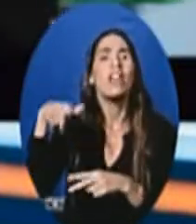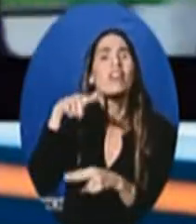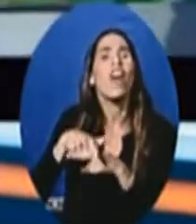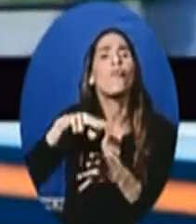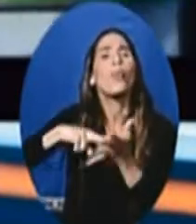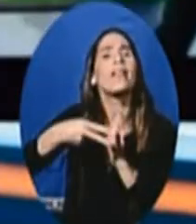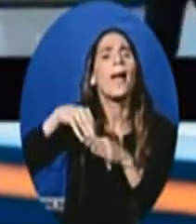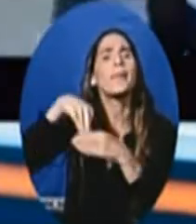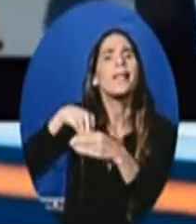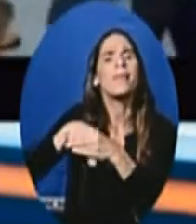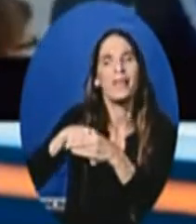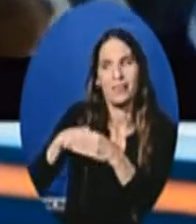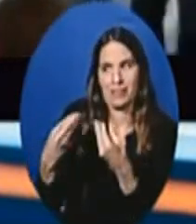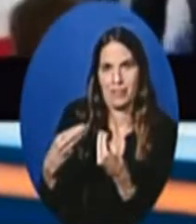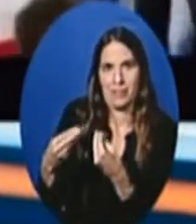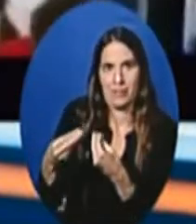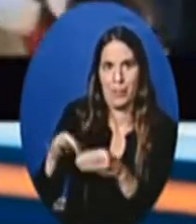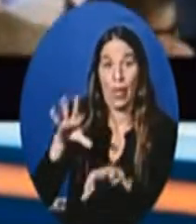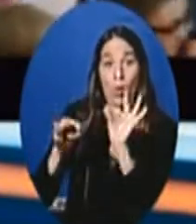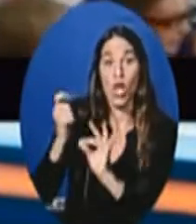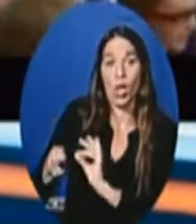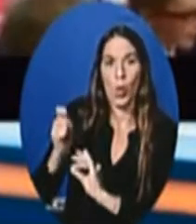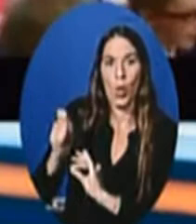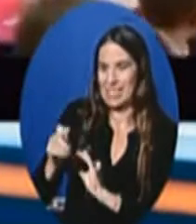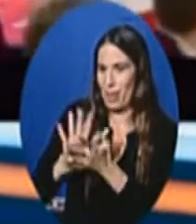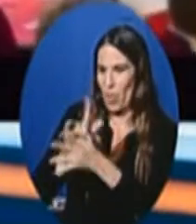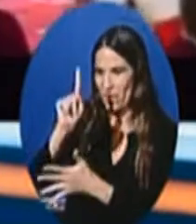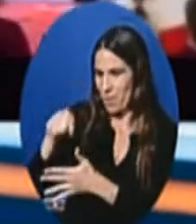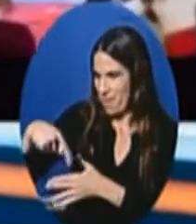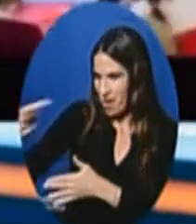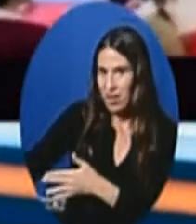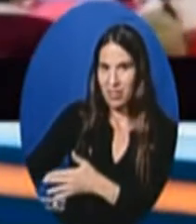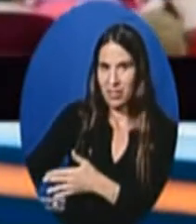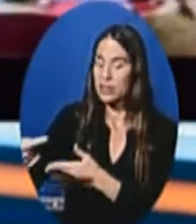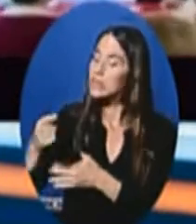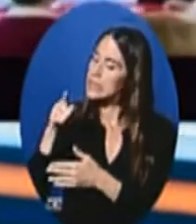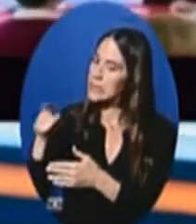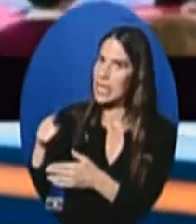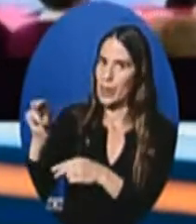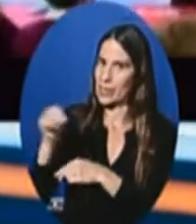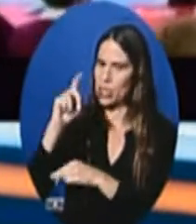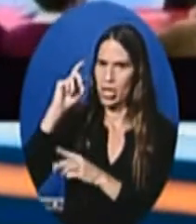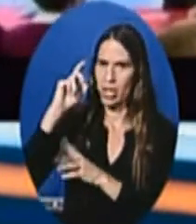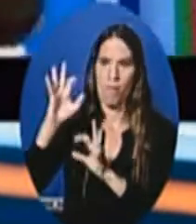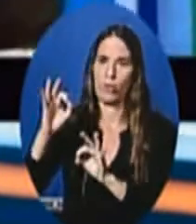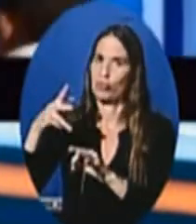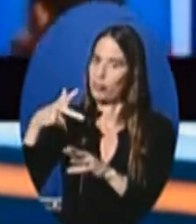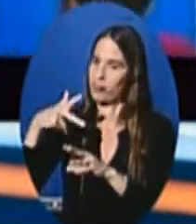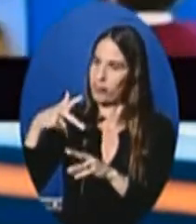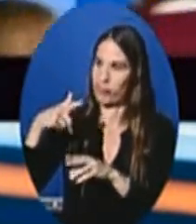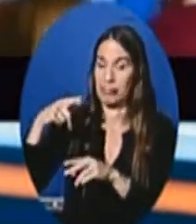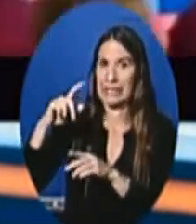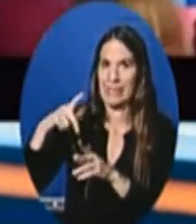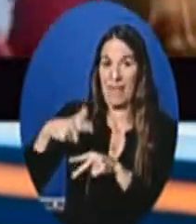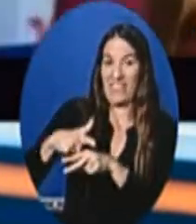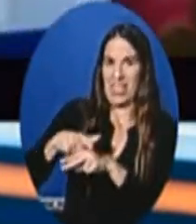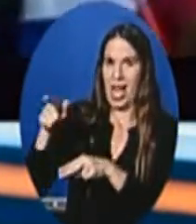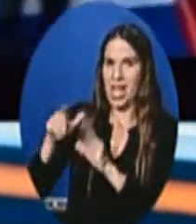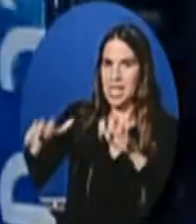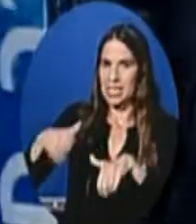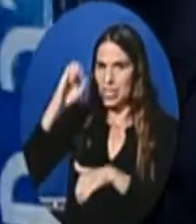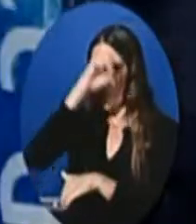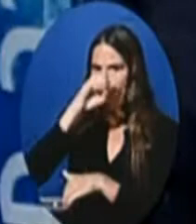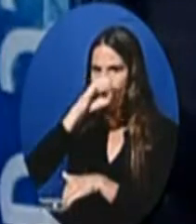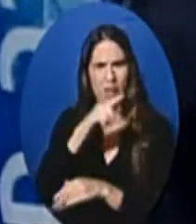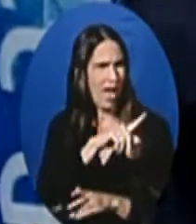הפנימית ערב הבחירות לקונגרס בנובמבר, שהיא הסוגיה שמציקה יותר מכל סוגיה אחרת לנשיא אובמה. רגע, אתה